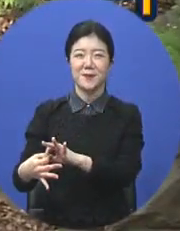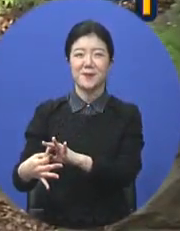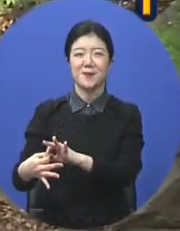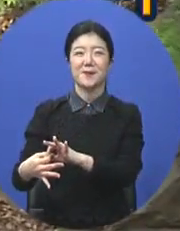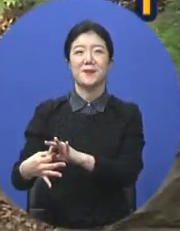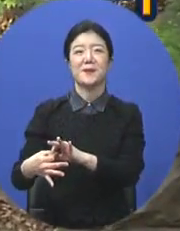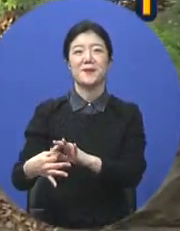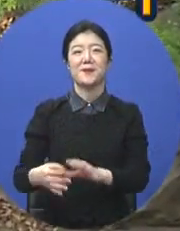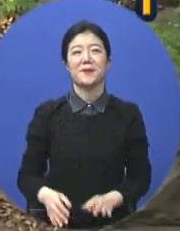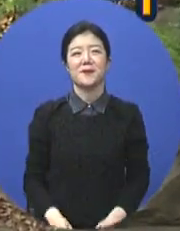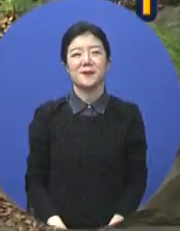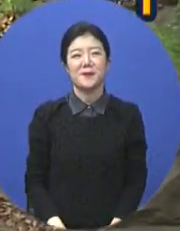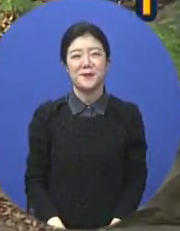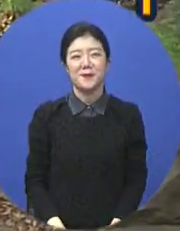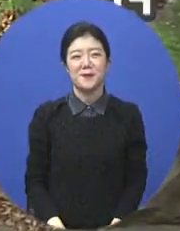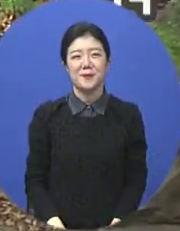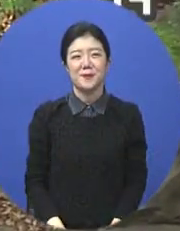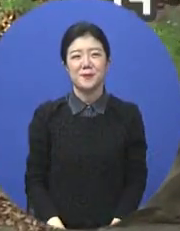으